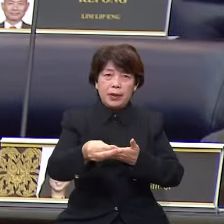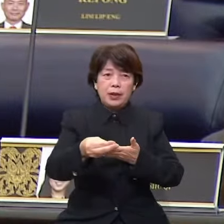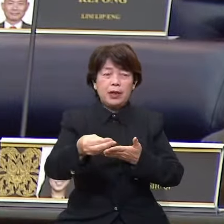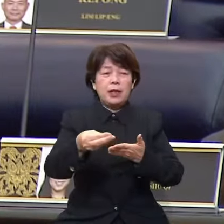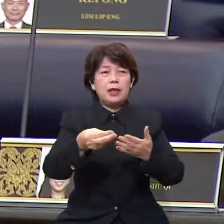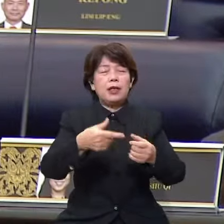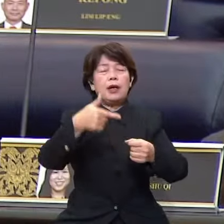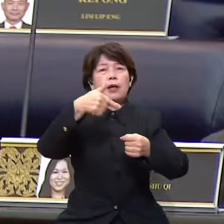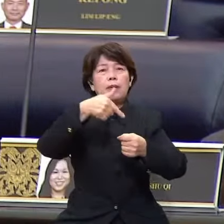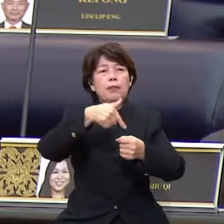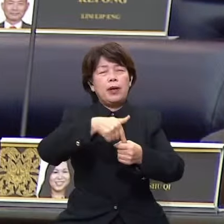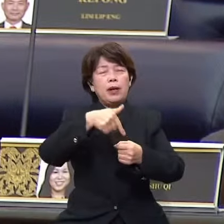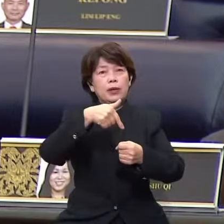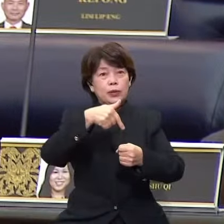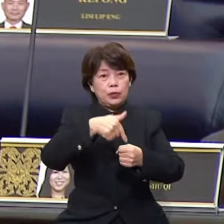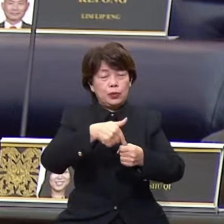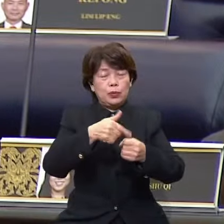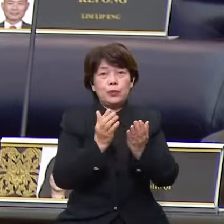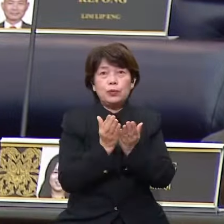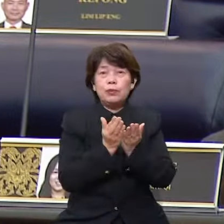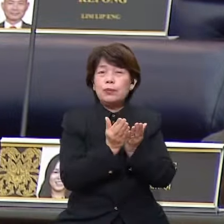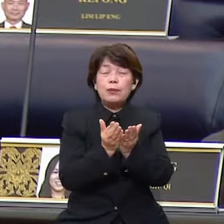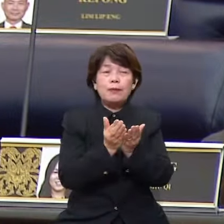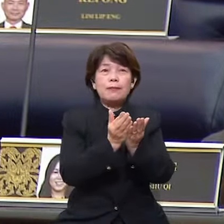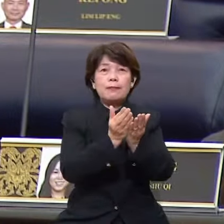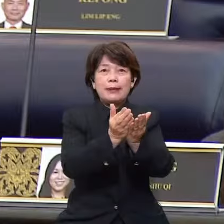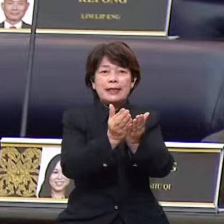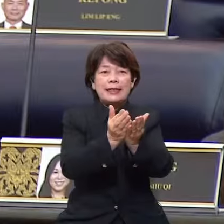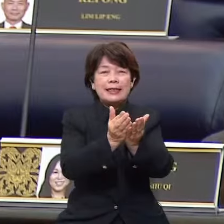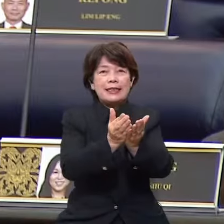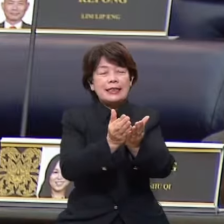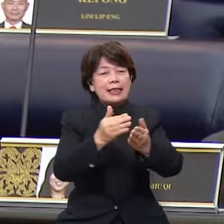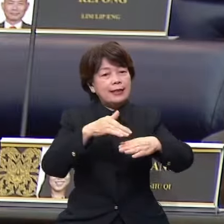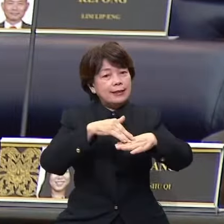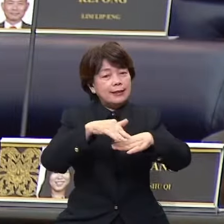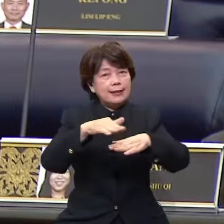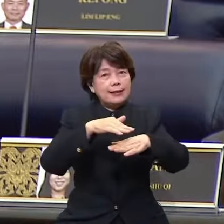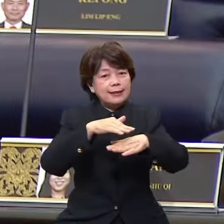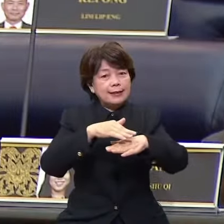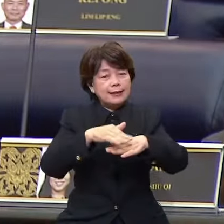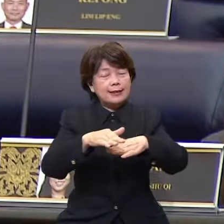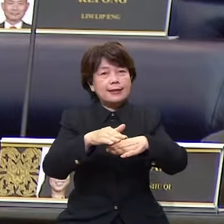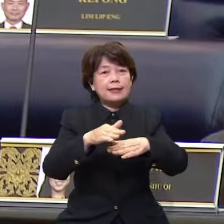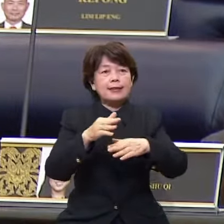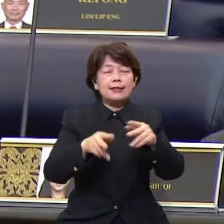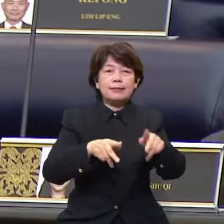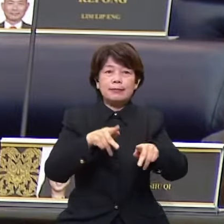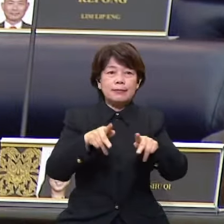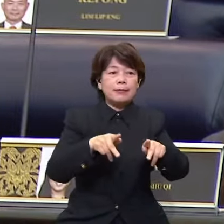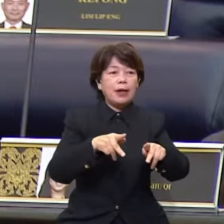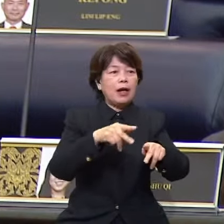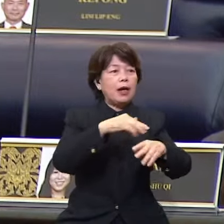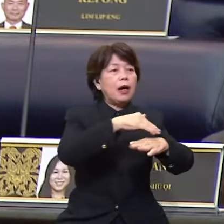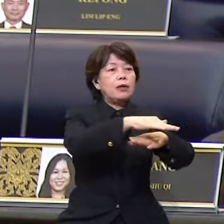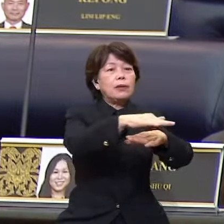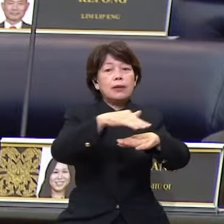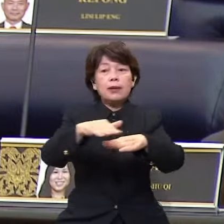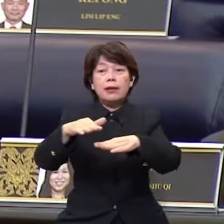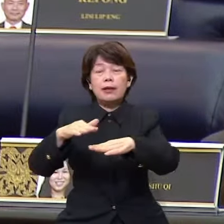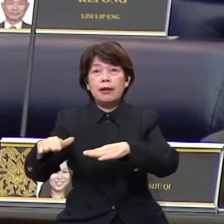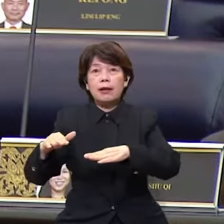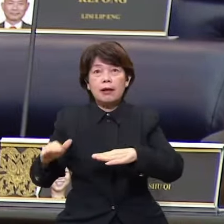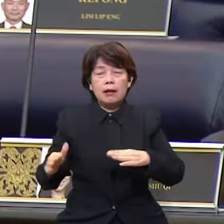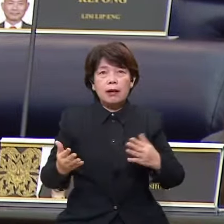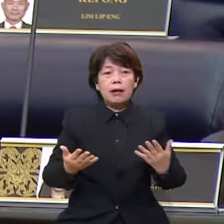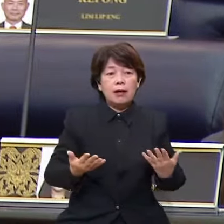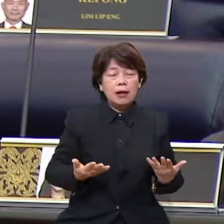mereka yang sedia ada untuk membawa memferikan pelancong daripada jetty ke mereka punya resort. So hanya setiap hari